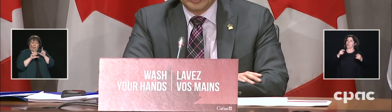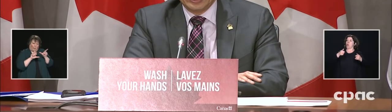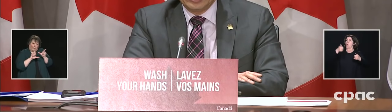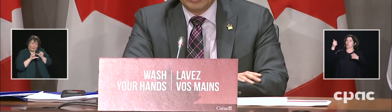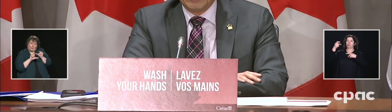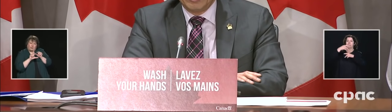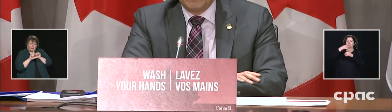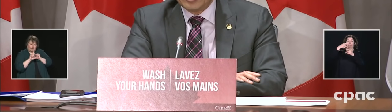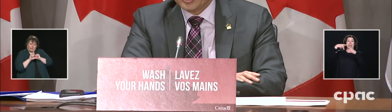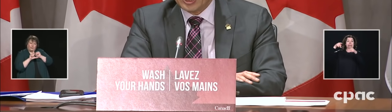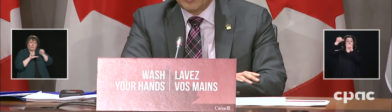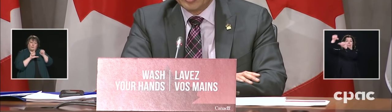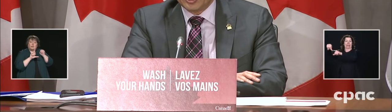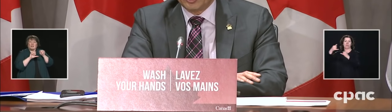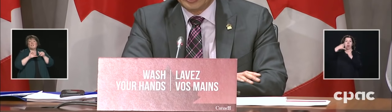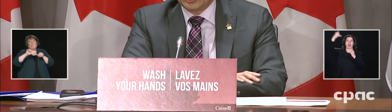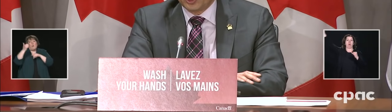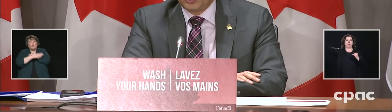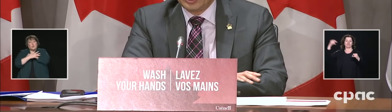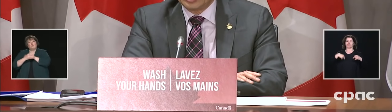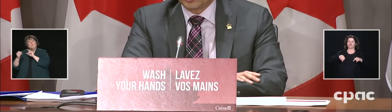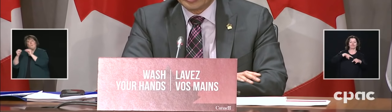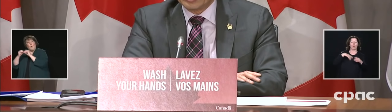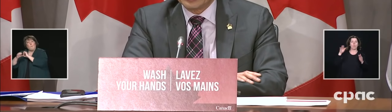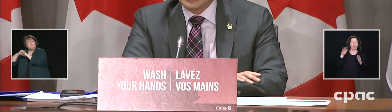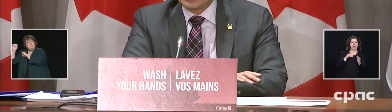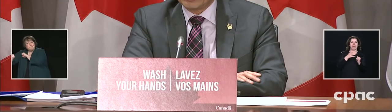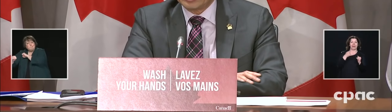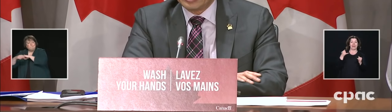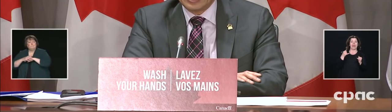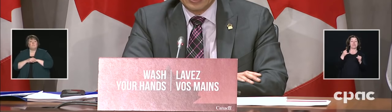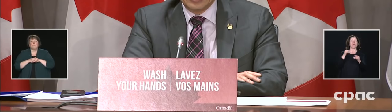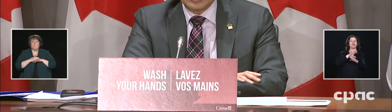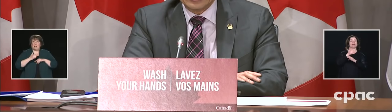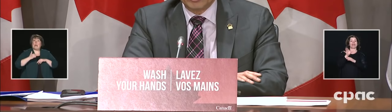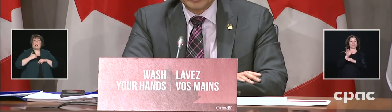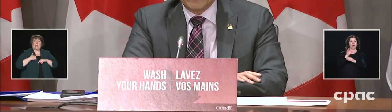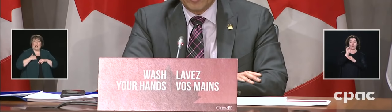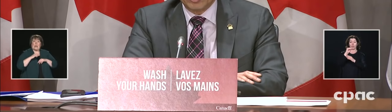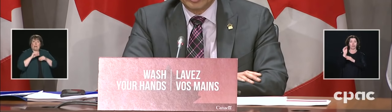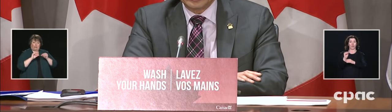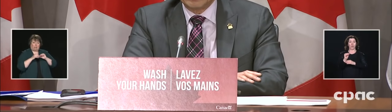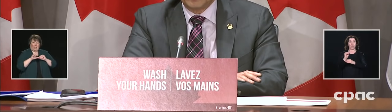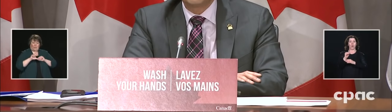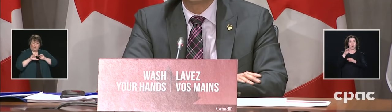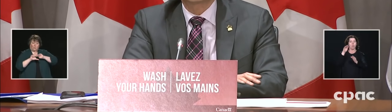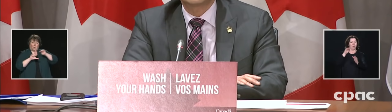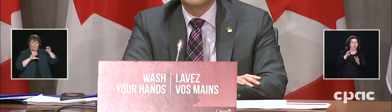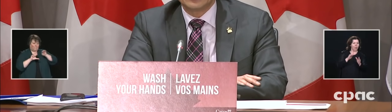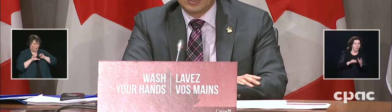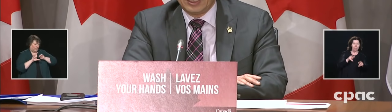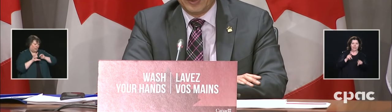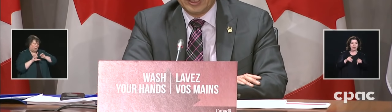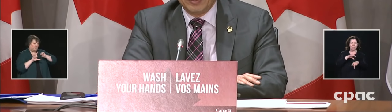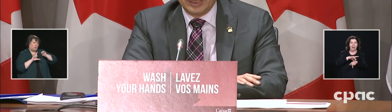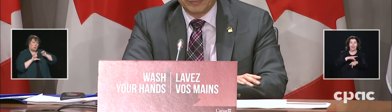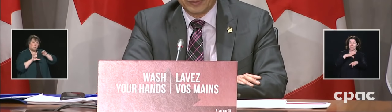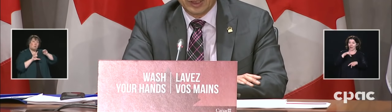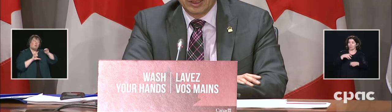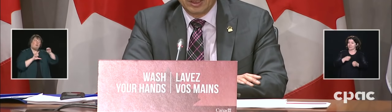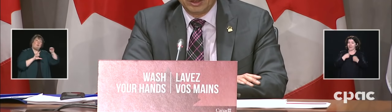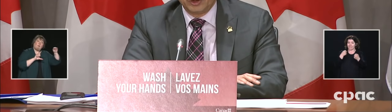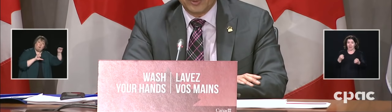l'épidémie au Canada fléchit à mesure que les taux de croissance ralentissent grâce à nos efforts collectifs pour maîtriser